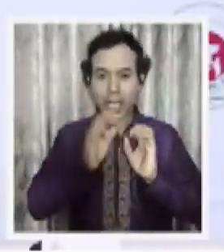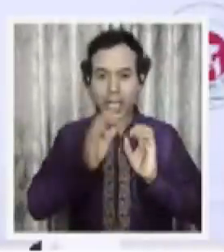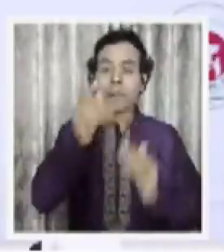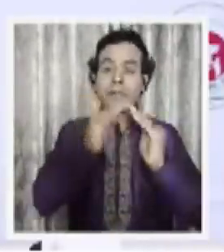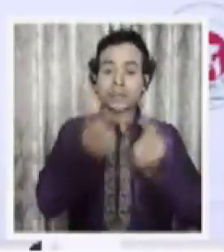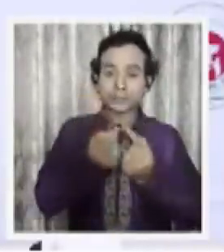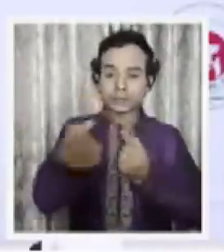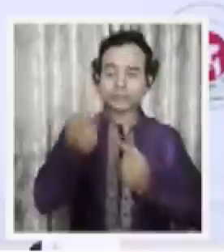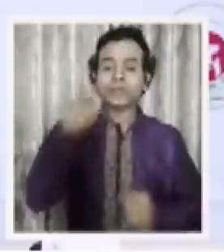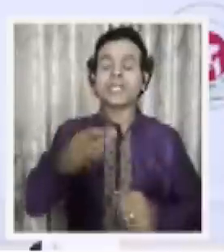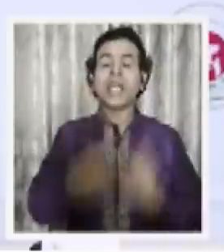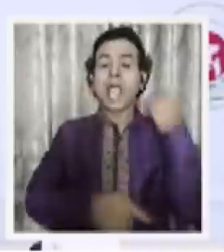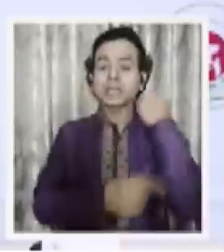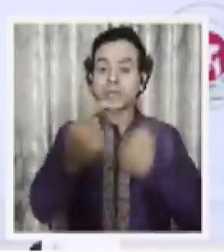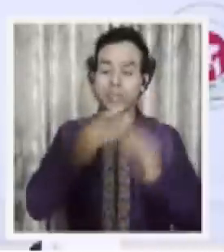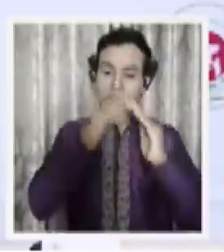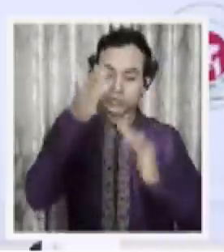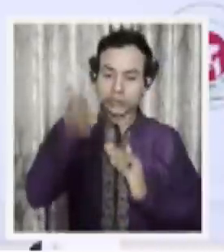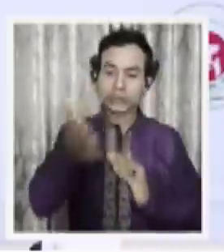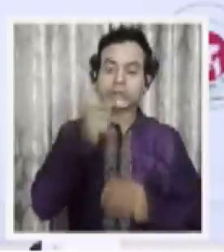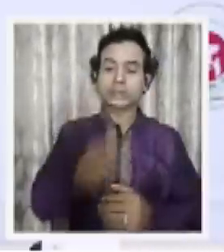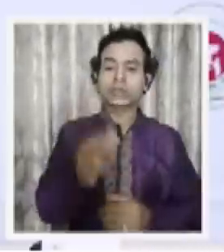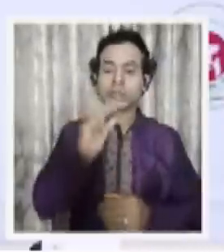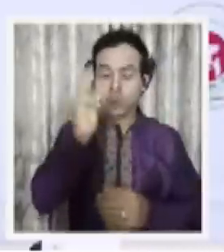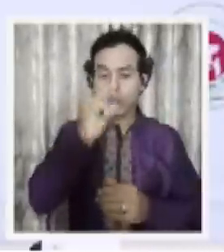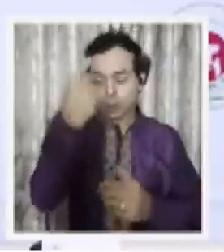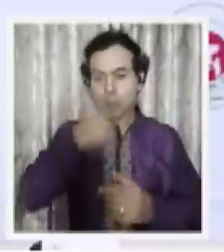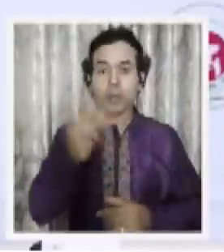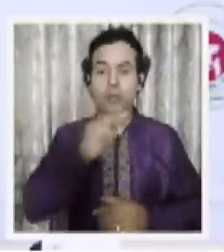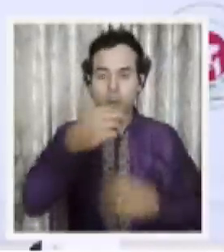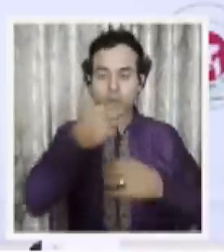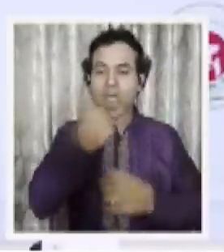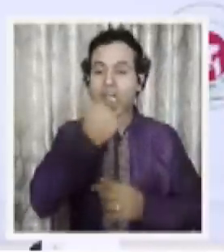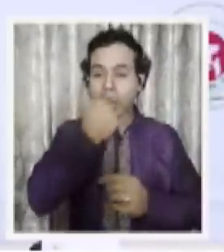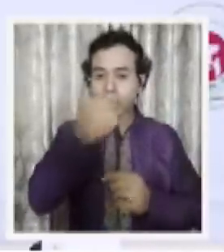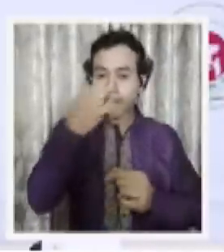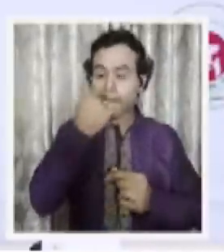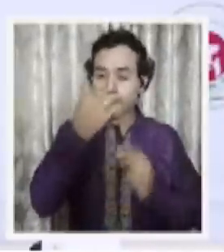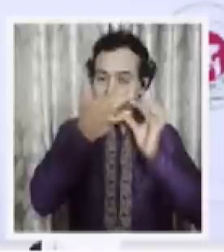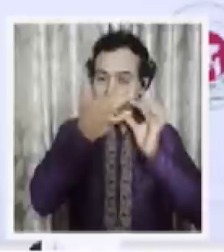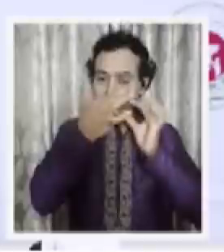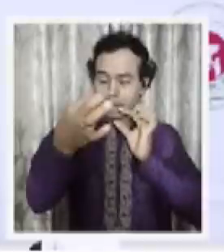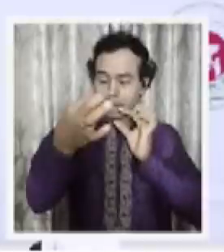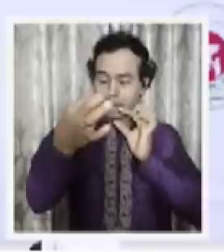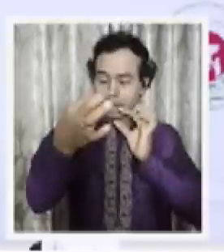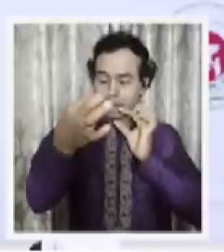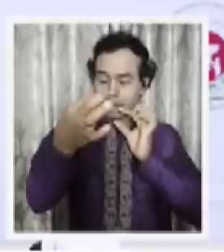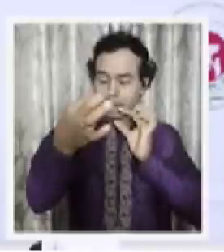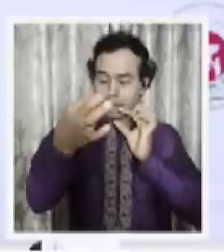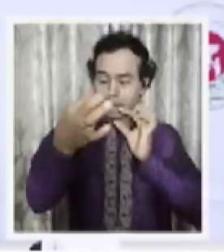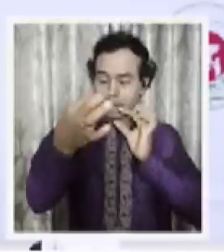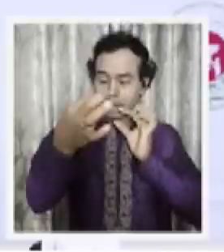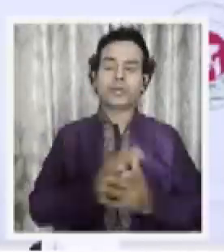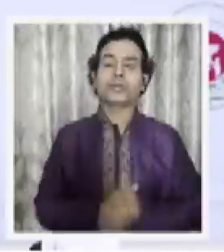সংস্পর্শে আসবেন নমুনা পরীক্ষা করাবেন, এবং নমুনা পরীক্ষার মাধ্যমেই আমরা এই রোগ প্রতিরোধ করতে পারব। আর